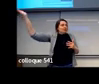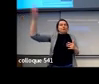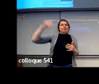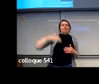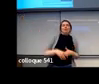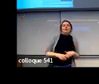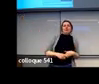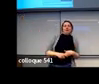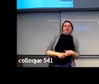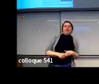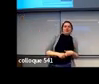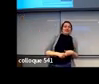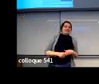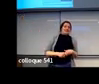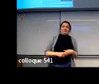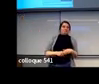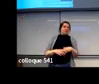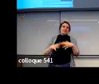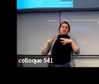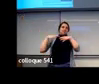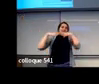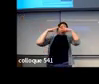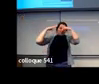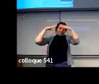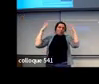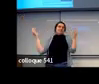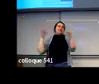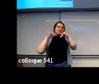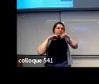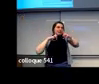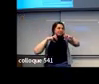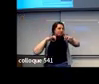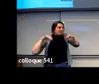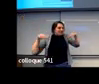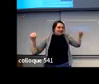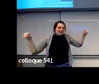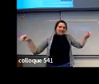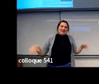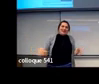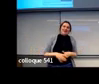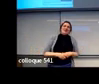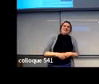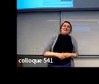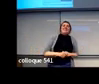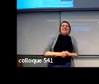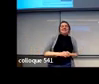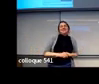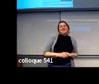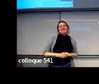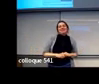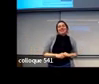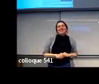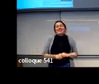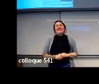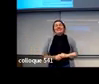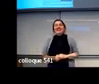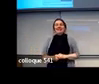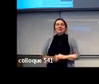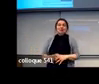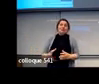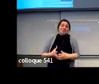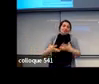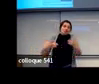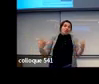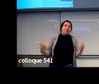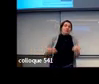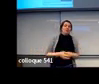directrices d'une revue scientifique, ça ne veut pas dire qu'ils sont vraiment conscients dans toute la poutine là, de certains détails